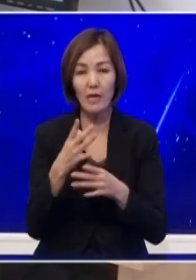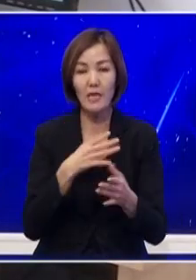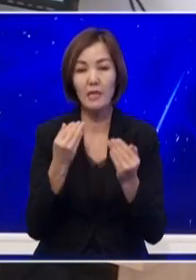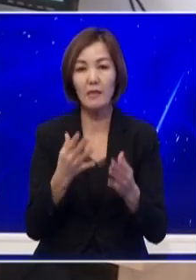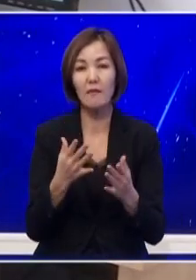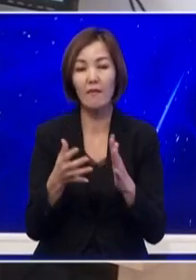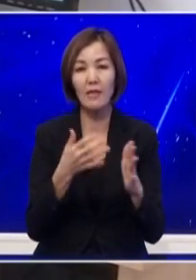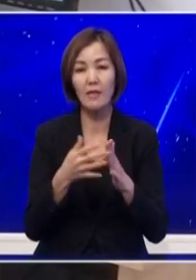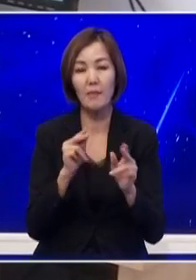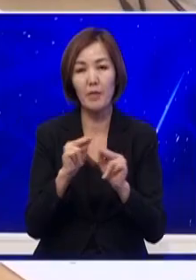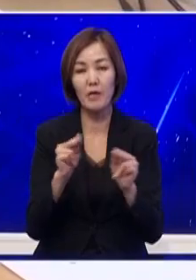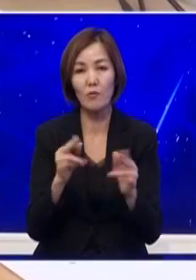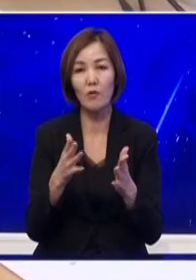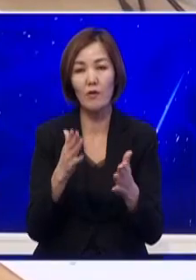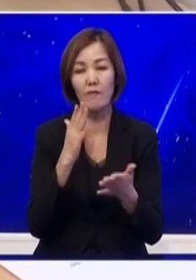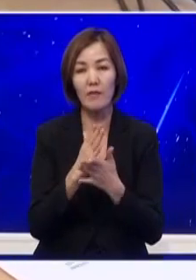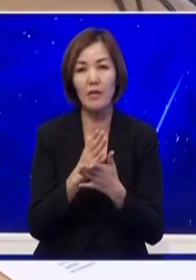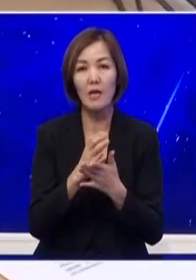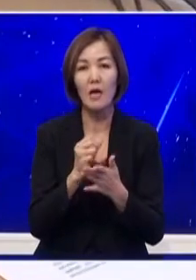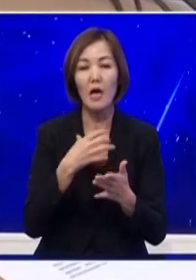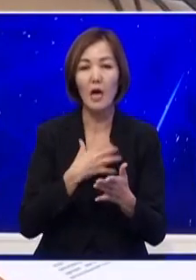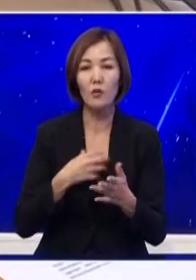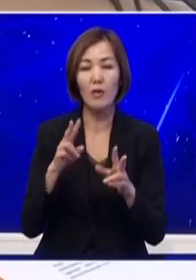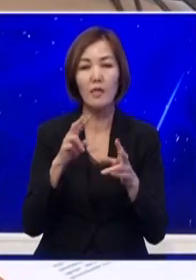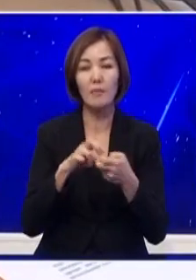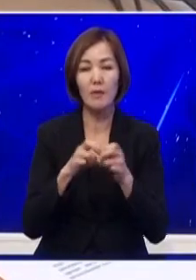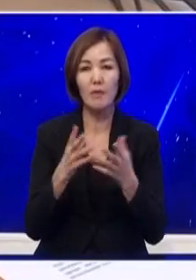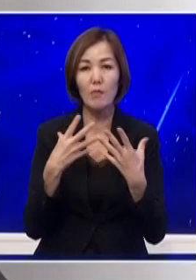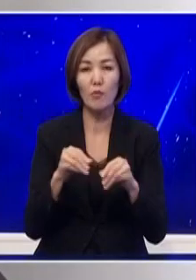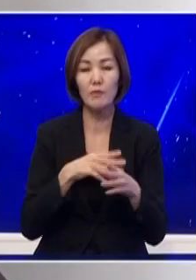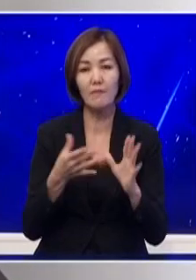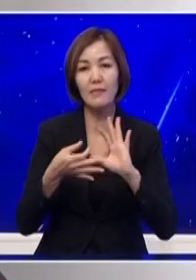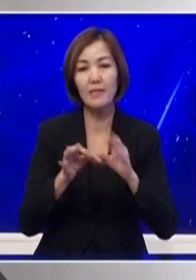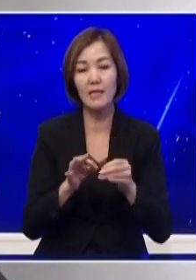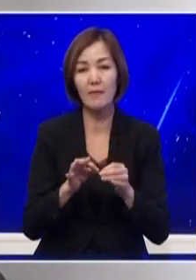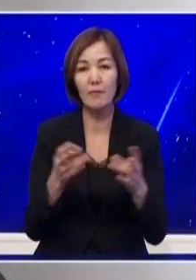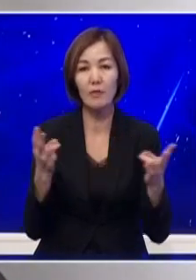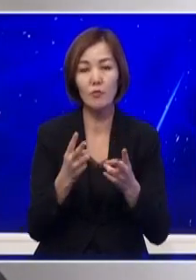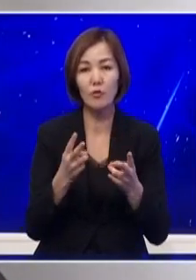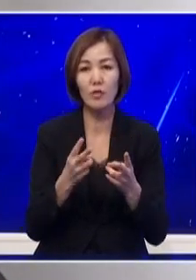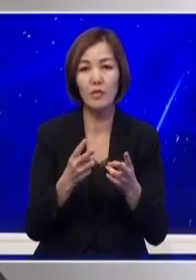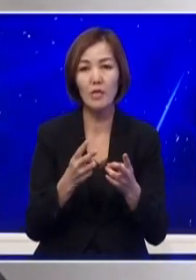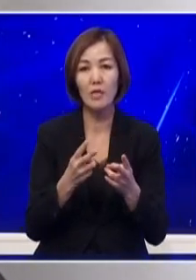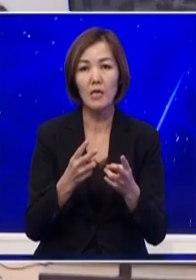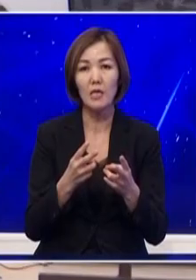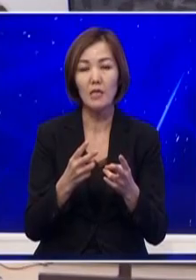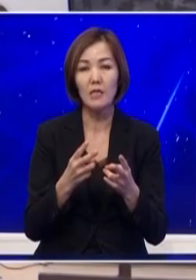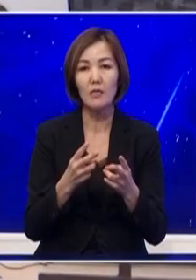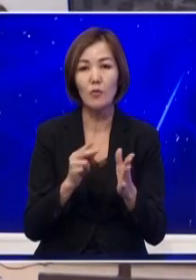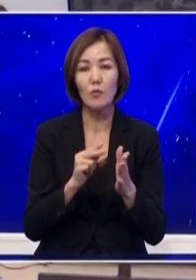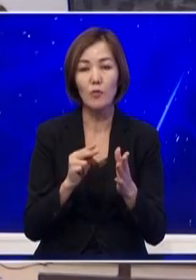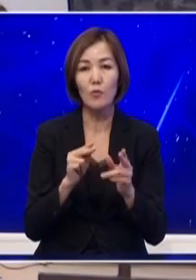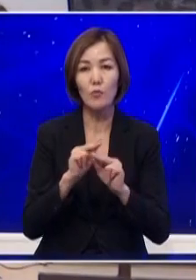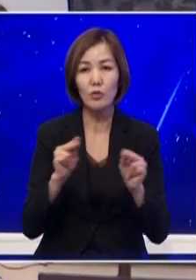нехватка квалифицированных педагогов является актуальной проблемой общества. В целом регион нуждается в 160 учителях.